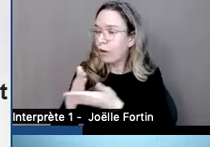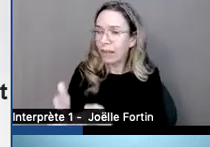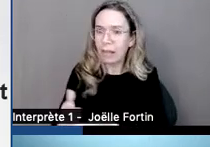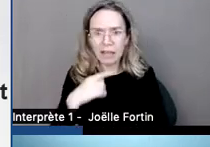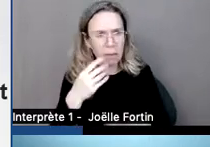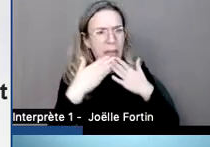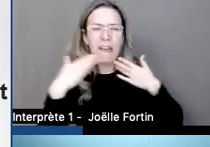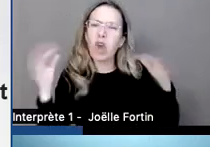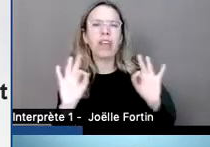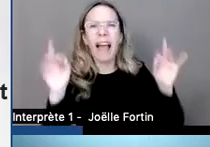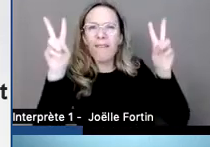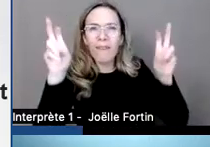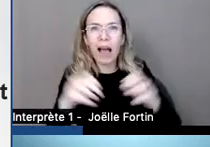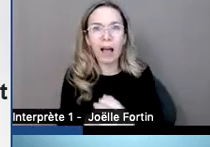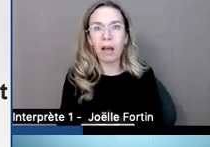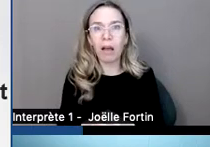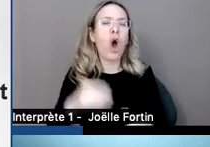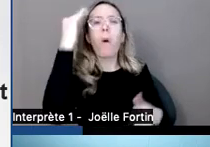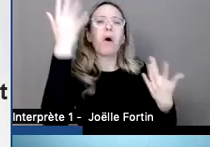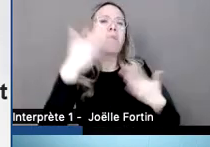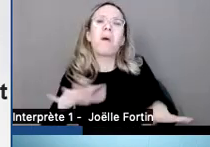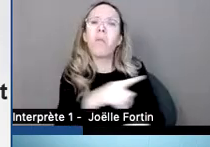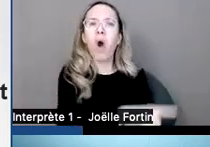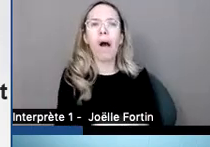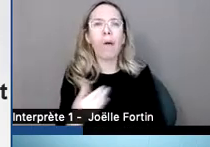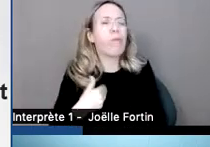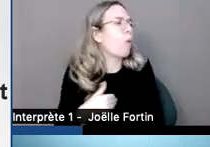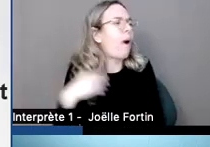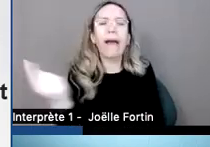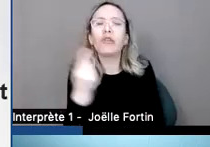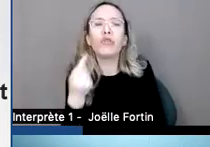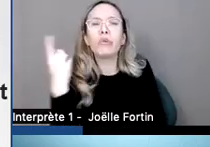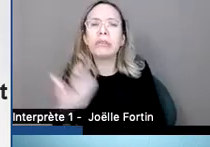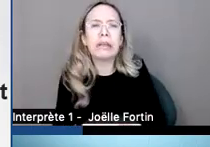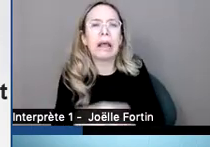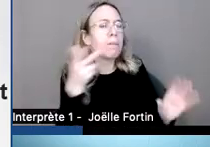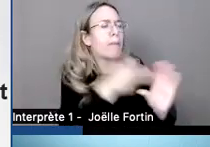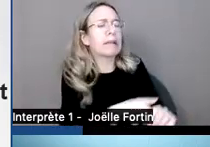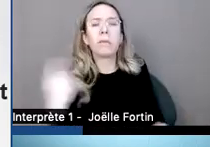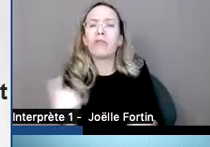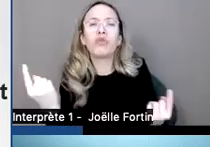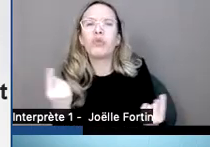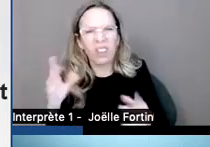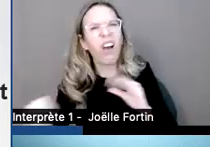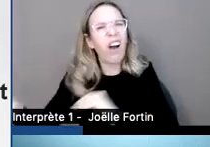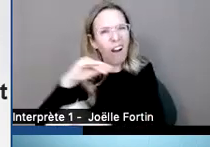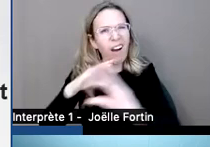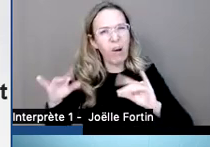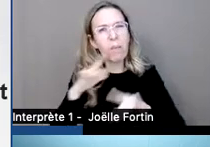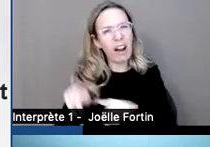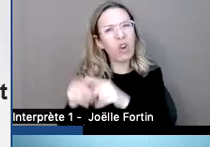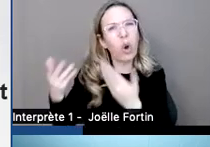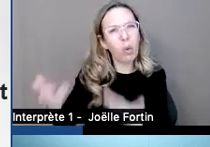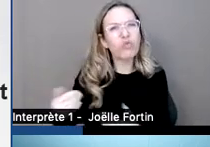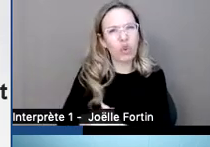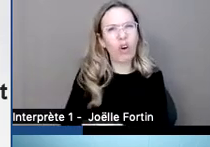rien à faire. Il n'y en a plus de mémoire. À quoi ça sert de le faire participer à des activités